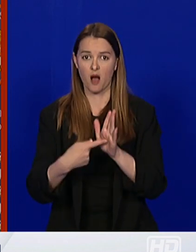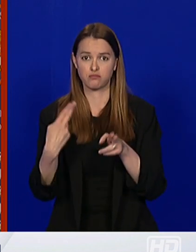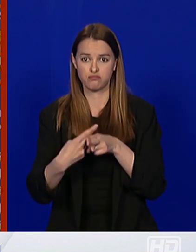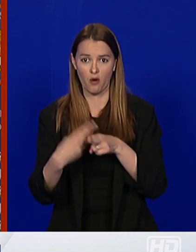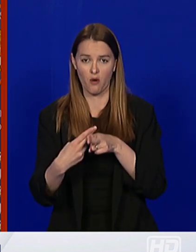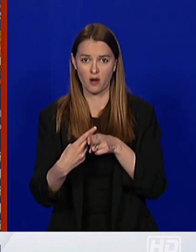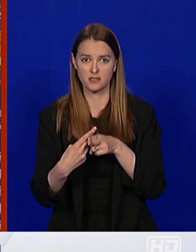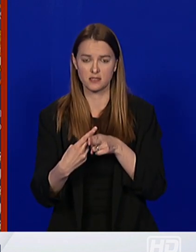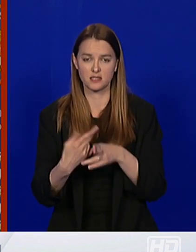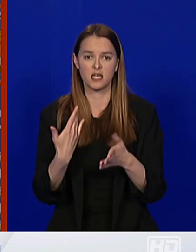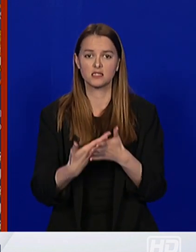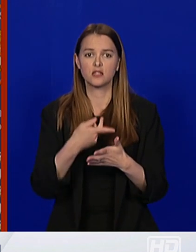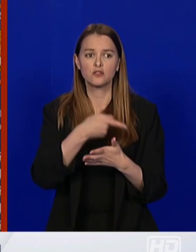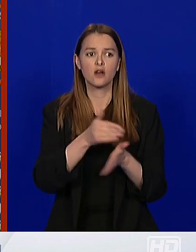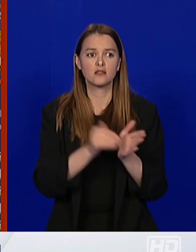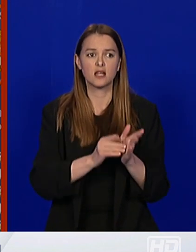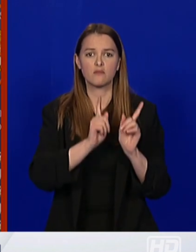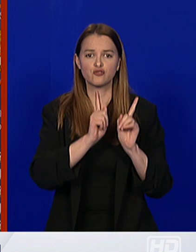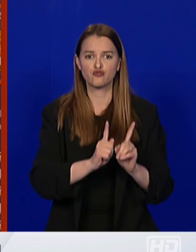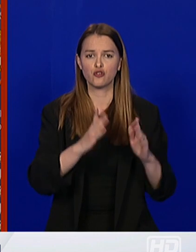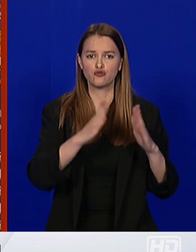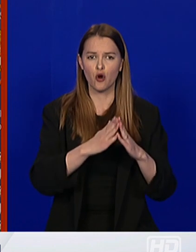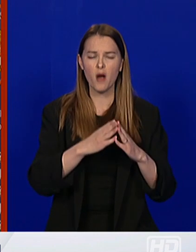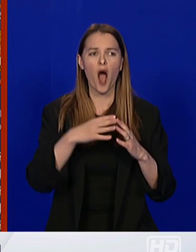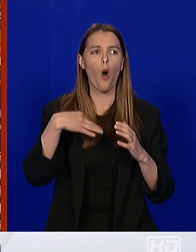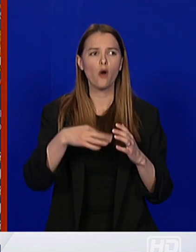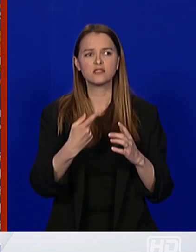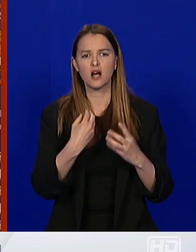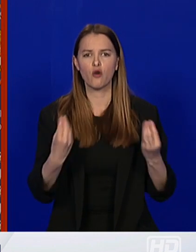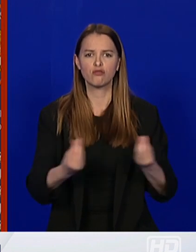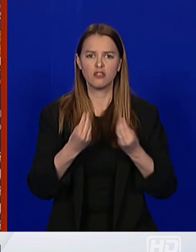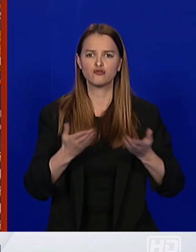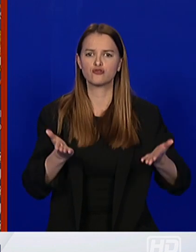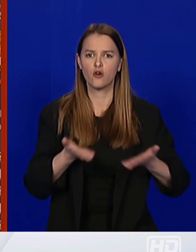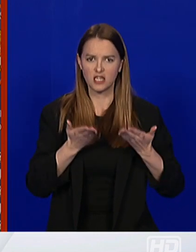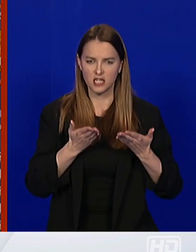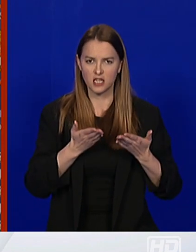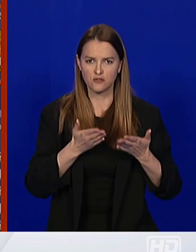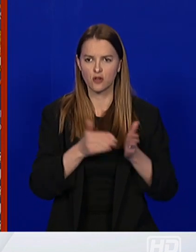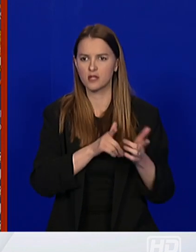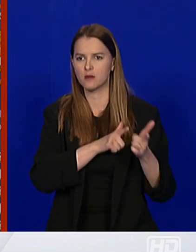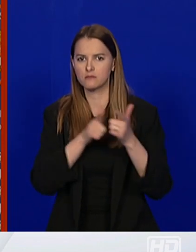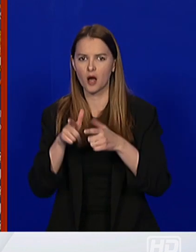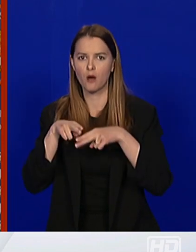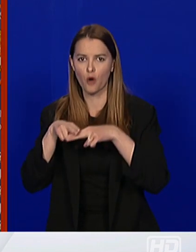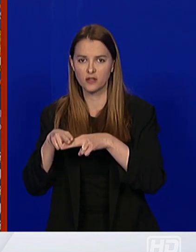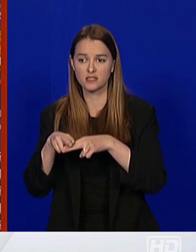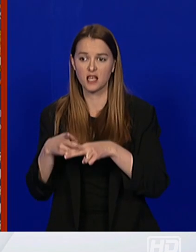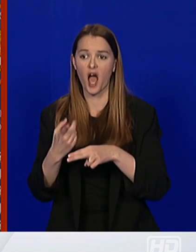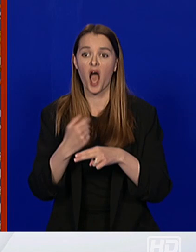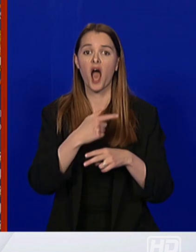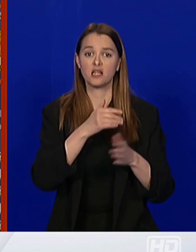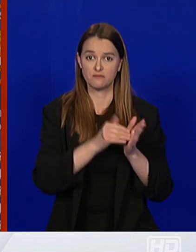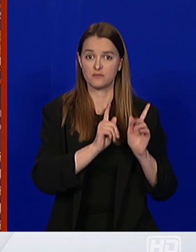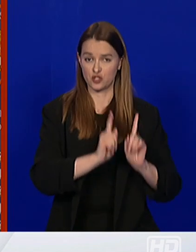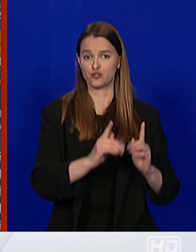hitnu pretragu ili neki pregled obaviti, trebalo bi ostati kod kuće do izlječenja, a nakon toga onda,